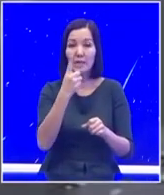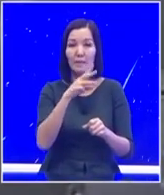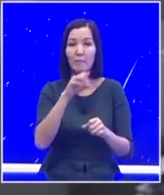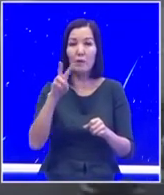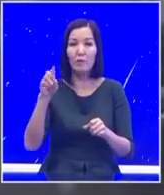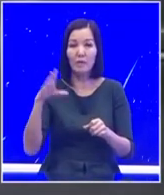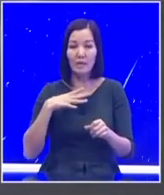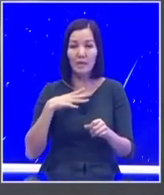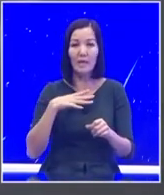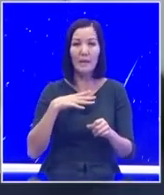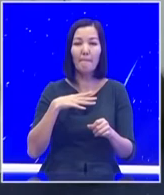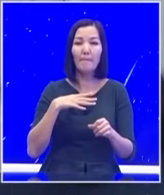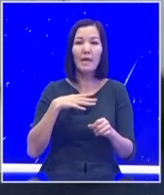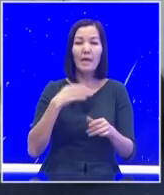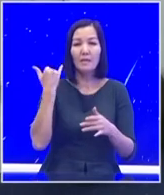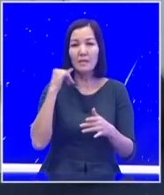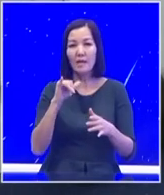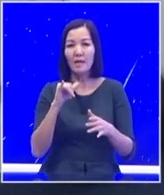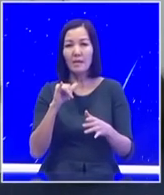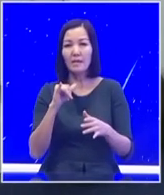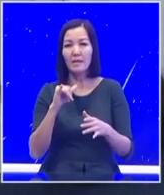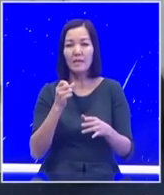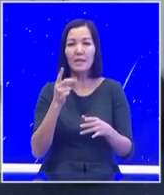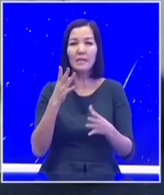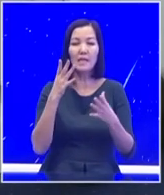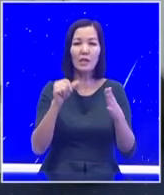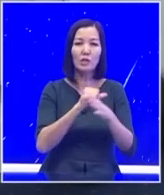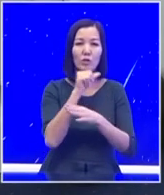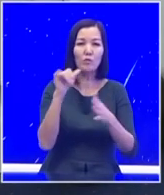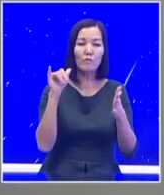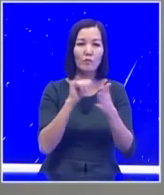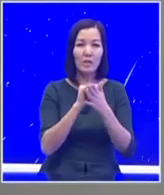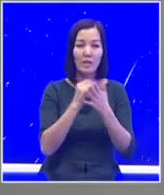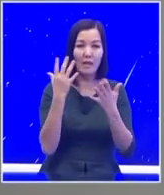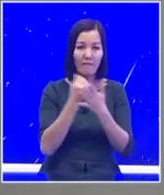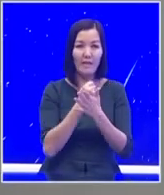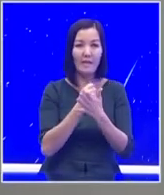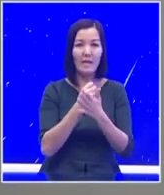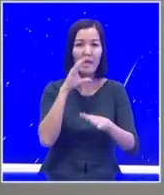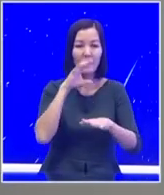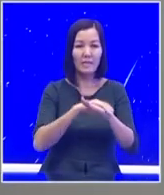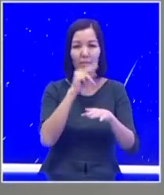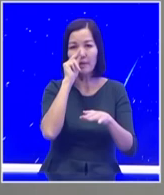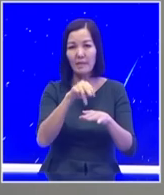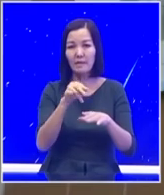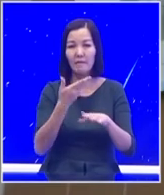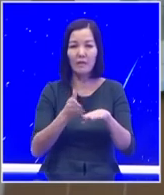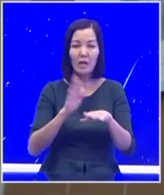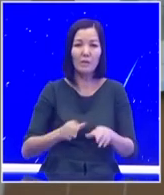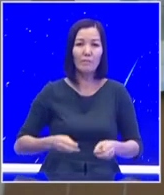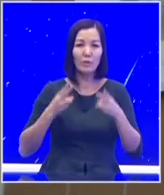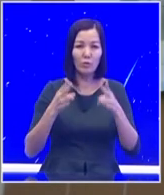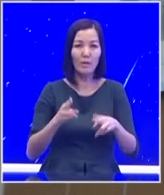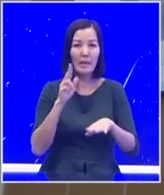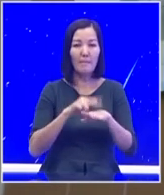миллиона тенге. Поднятые по тревоге стражи порядка в течение нескольких часов установили и задержали подозреваемых в тяжком